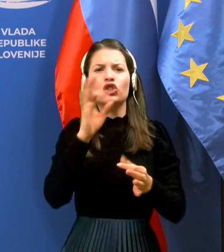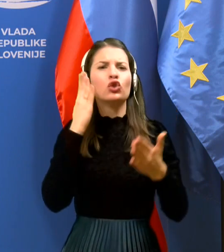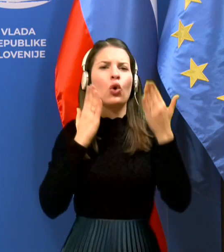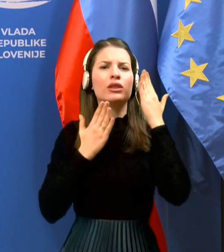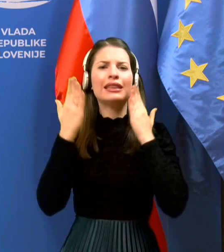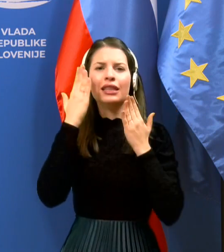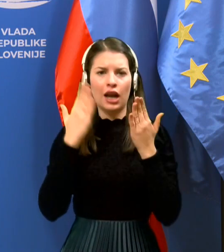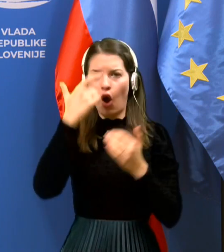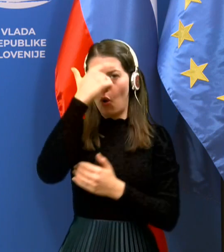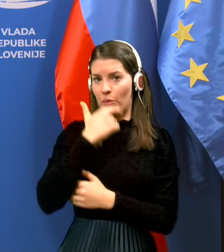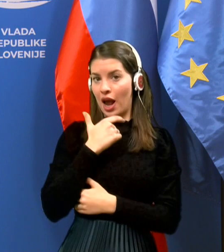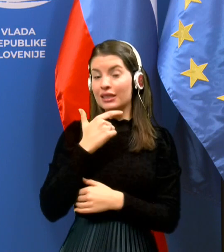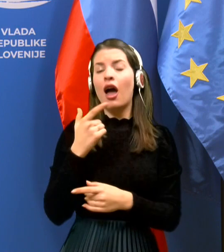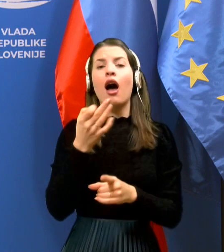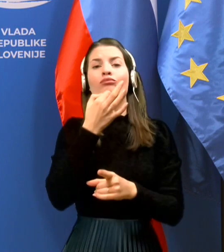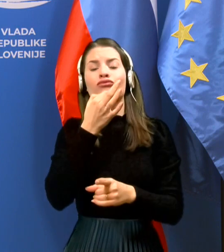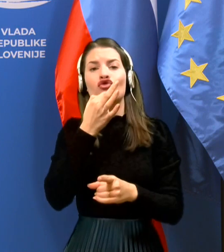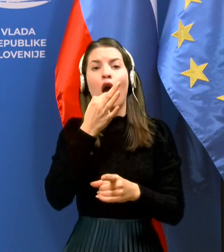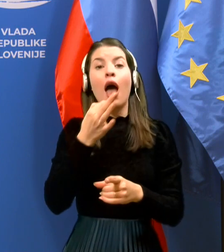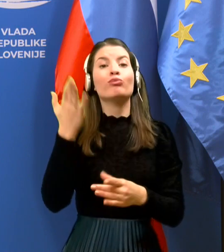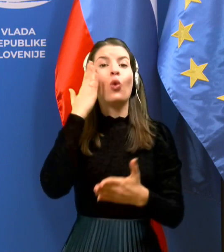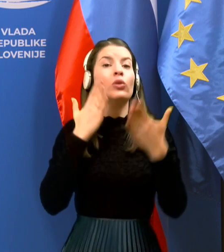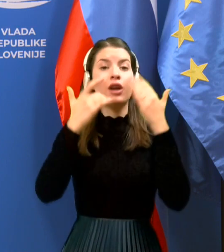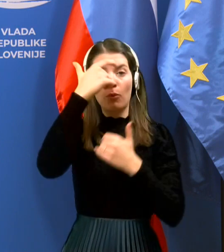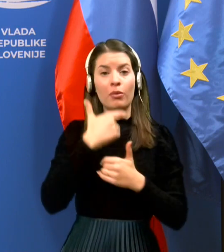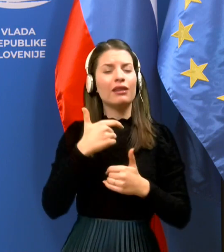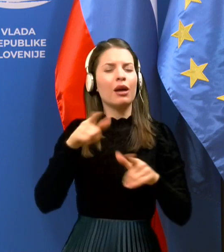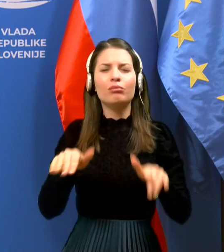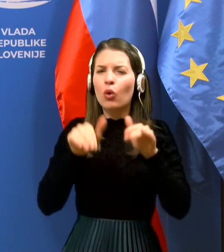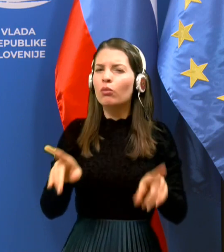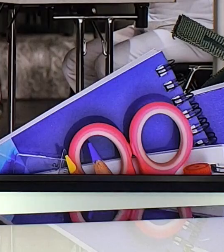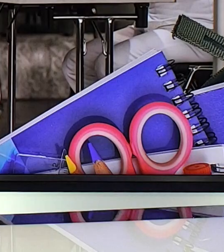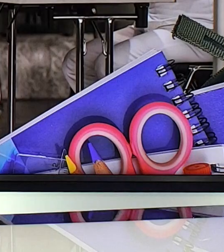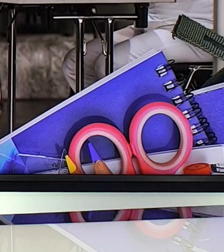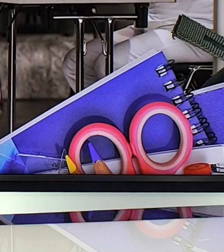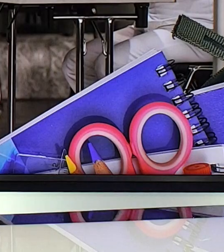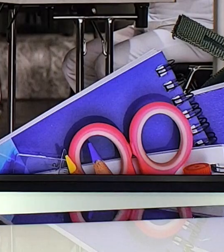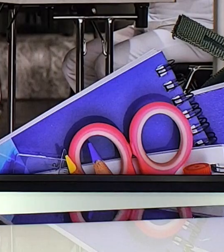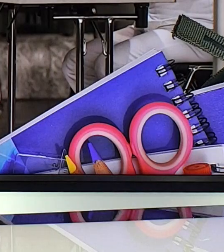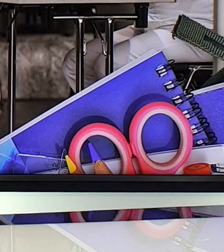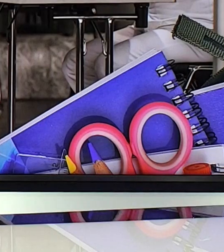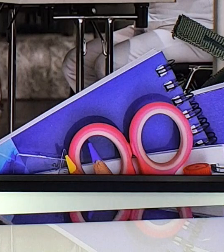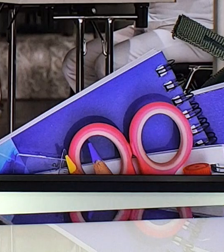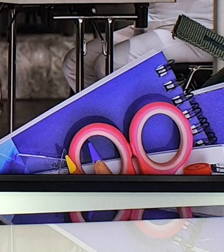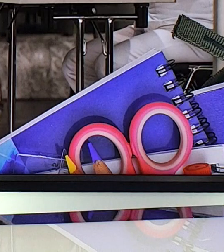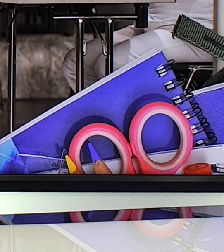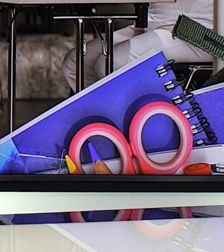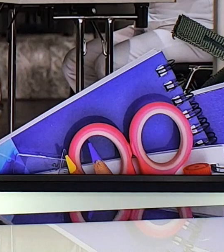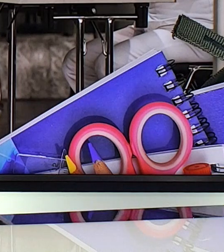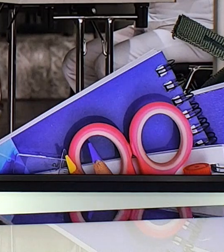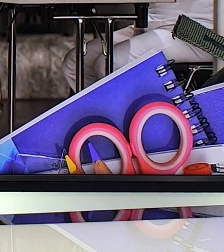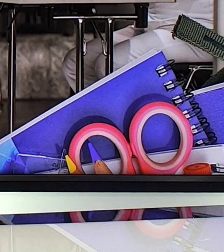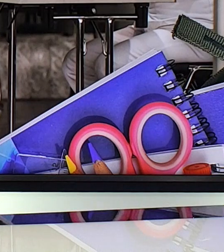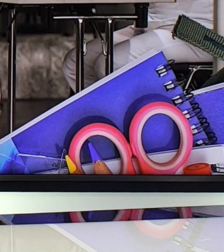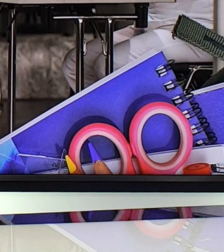vedno, ko rokujemo, kakorkoli okrog obraza, razkužujemo seveda roke. Pred vrnitvijo v šolske klopi se